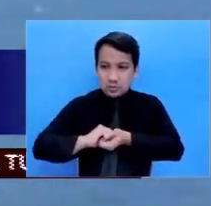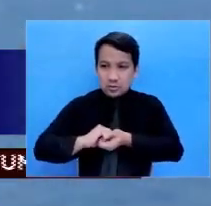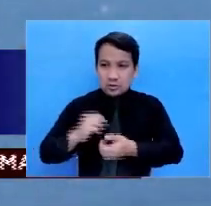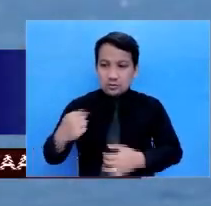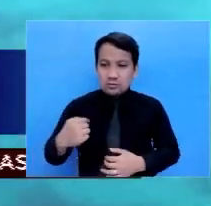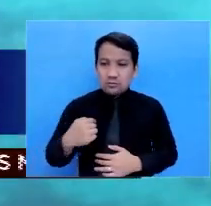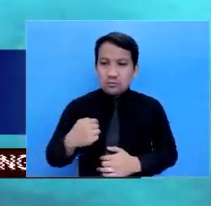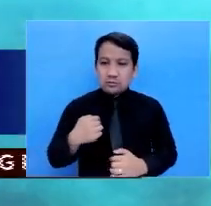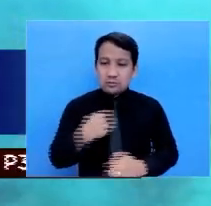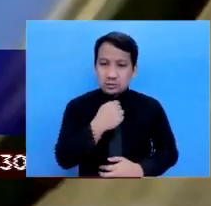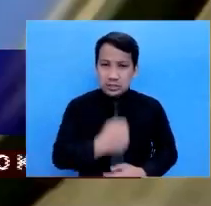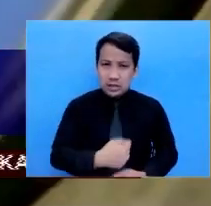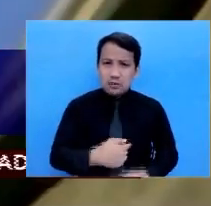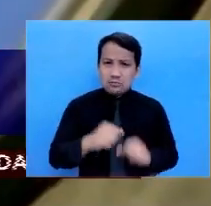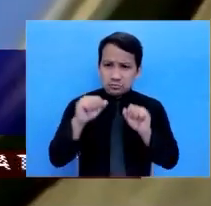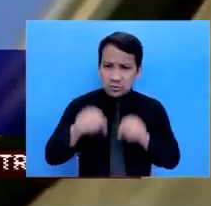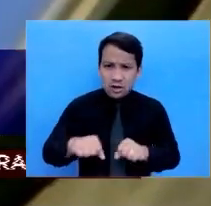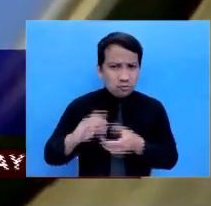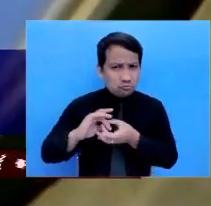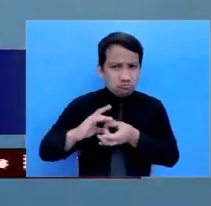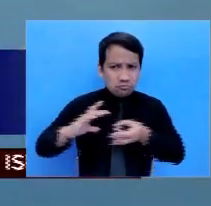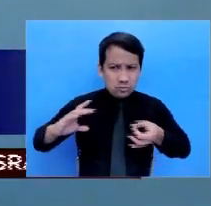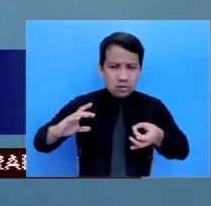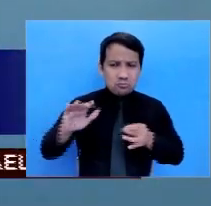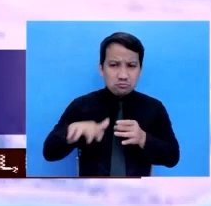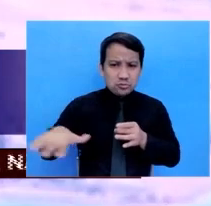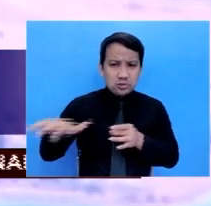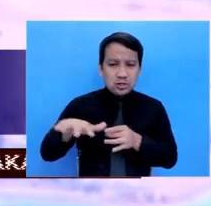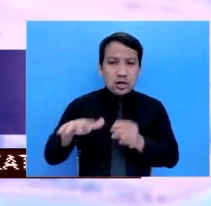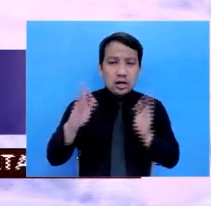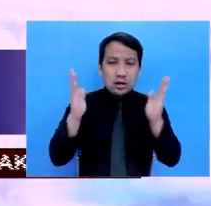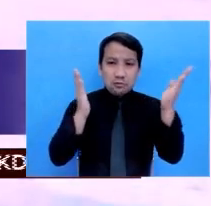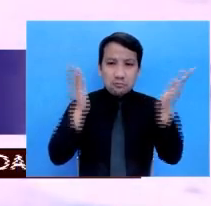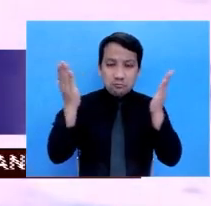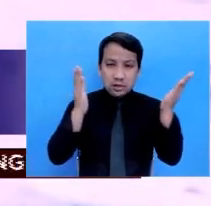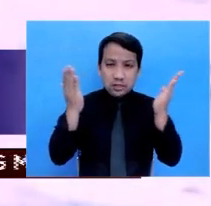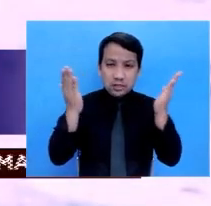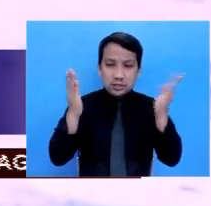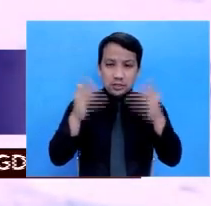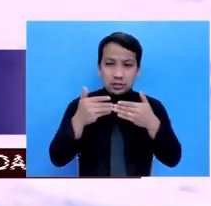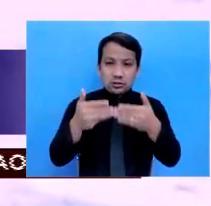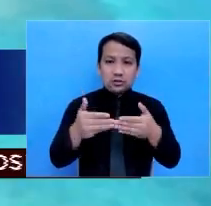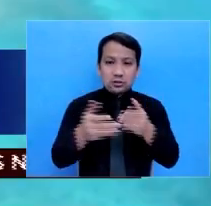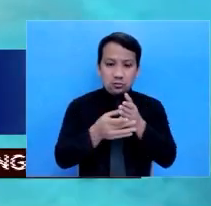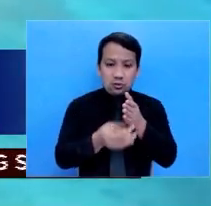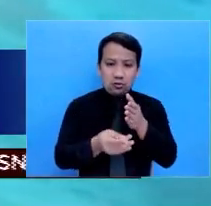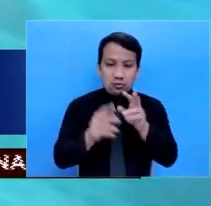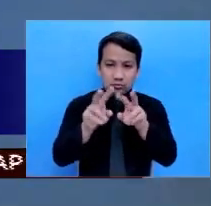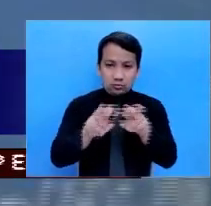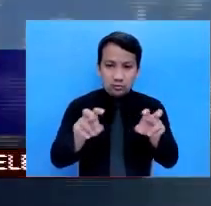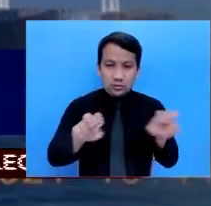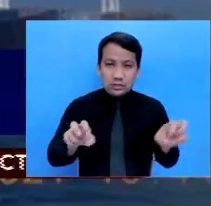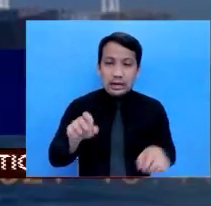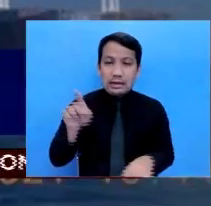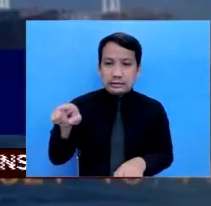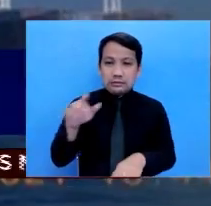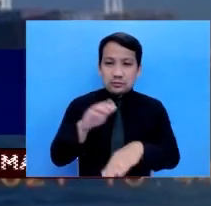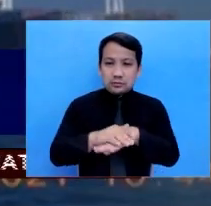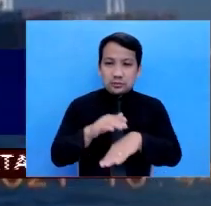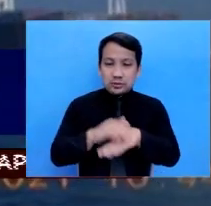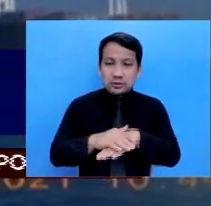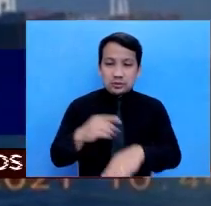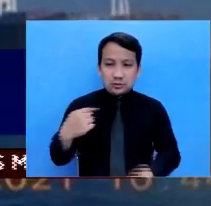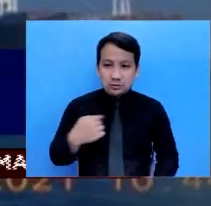kaya raw natin na wala sila. Gaya na lang ng Malaysia na itinuloy ang oil exploration kahit tinakot ng China. Ganyan din ang ginawa